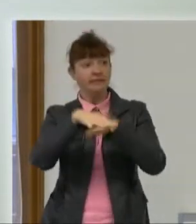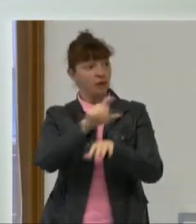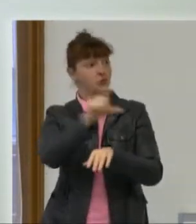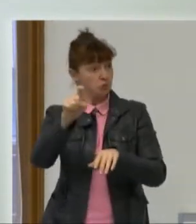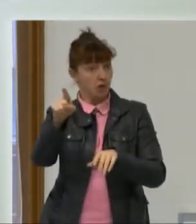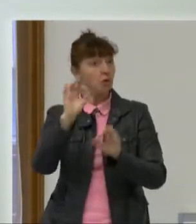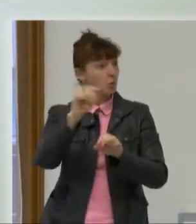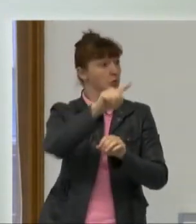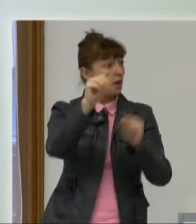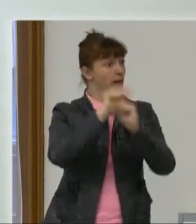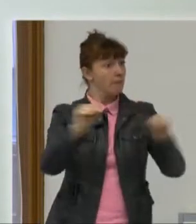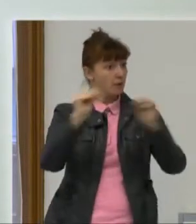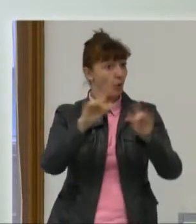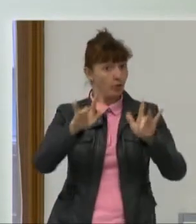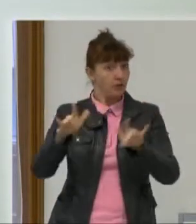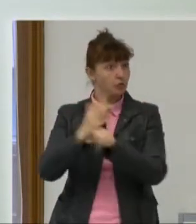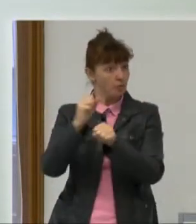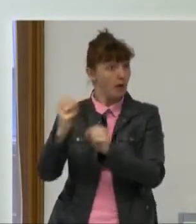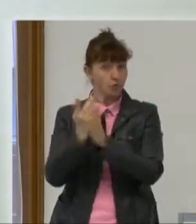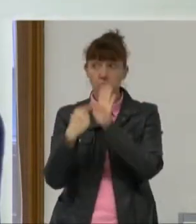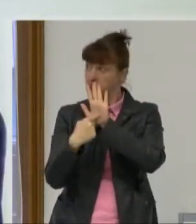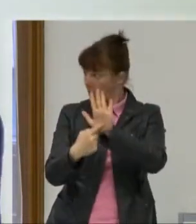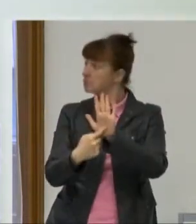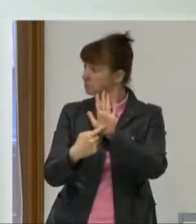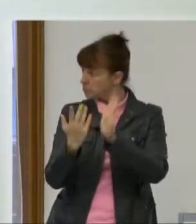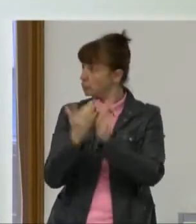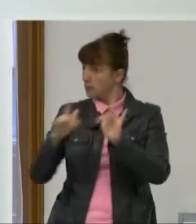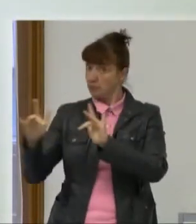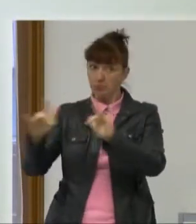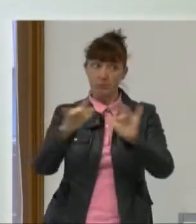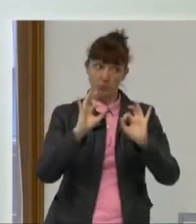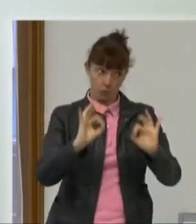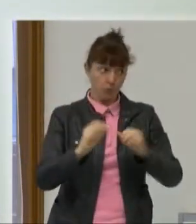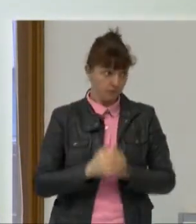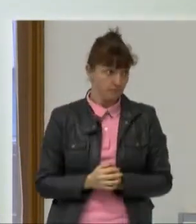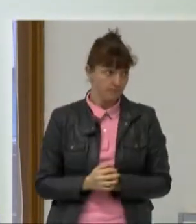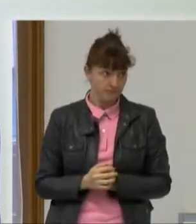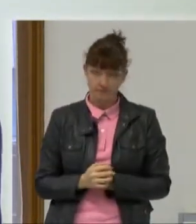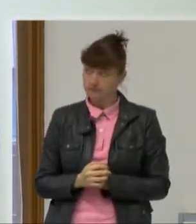eben gute Integrationspädagogen machen, auch gezeigt und verwirklicht worden.